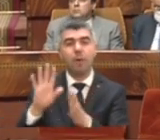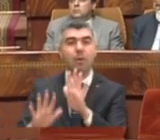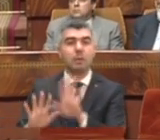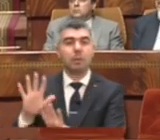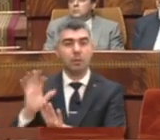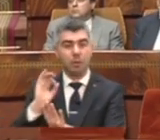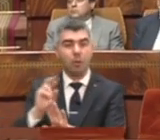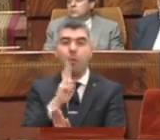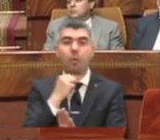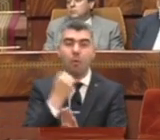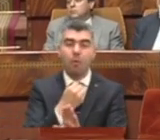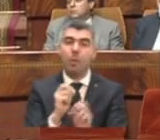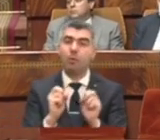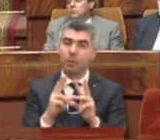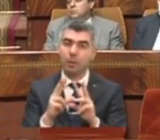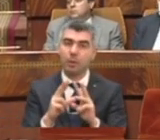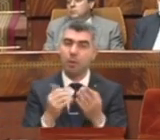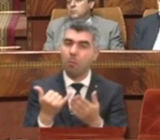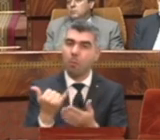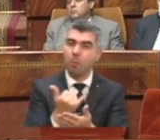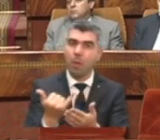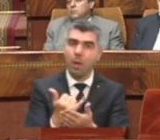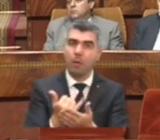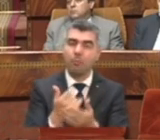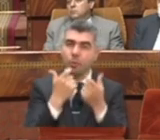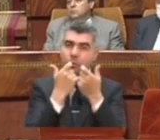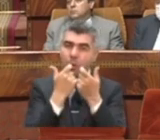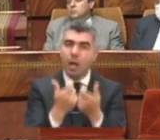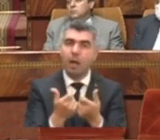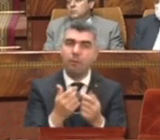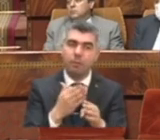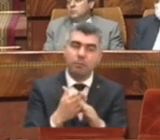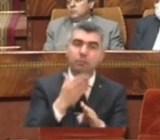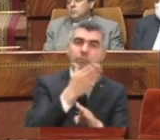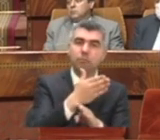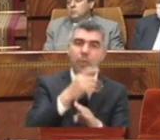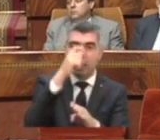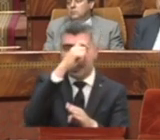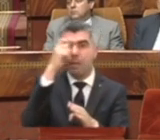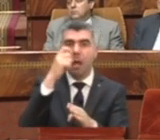الحكومة وفيكم السيدة الوزيرة بشكل خاص لما شاهدته أثناء زيارتك لمدينة السمارة.